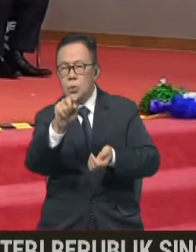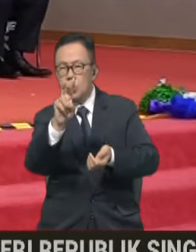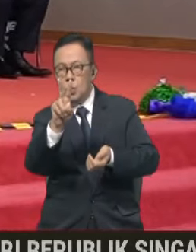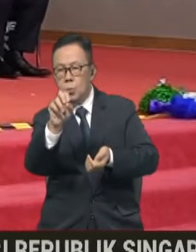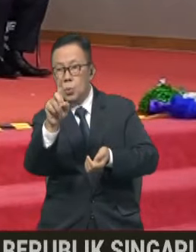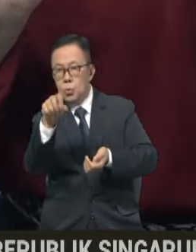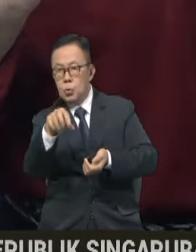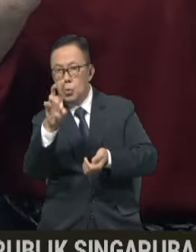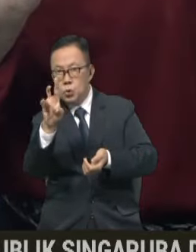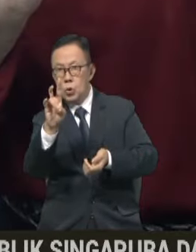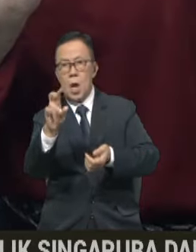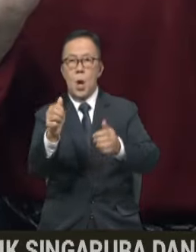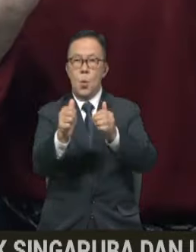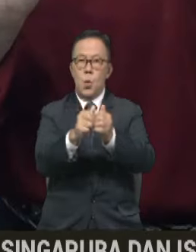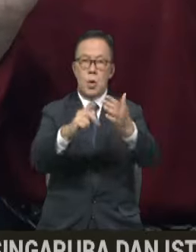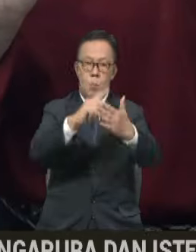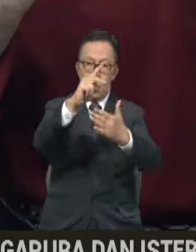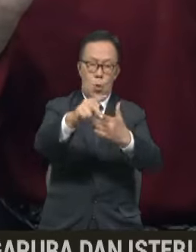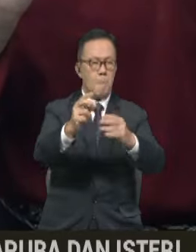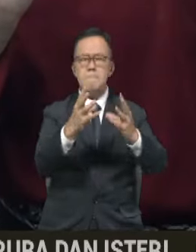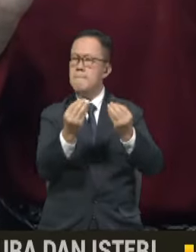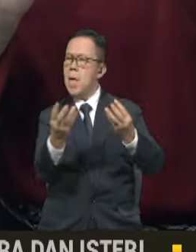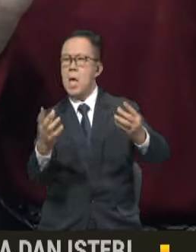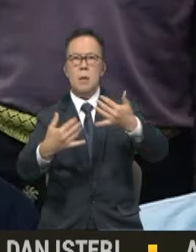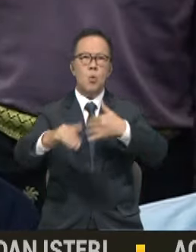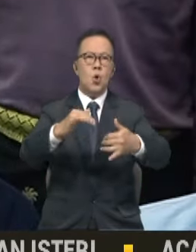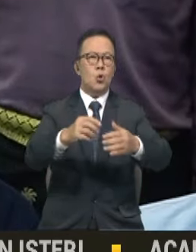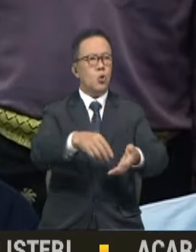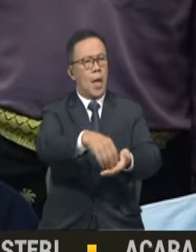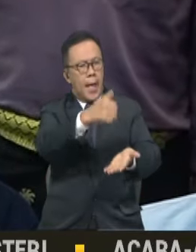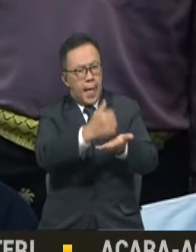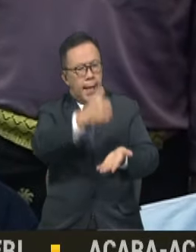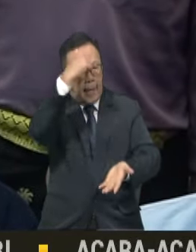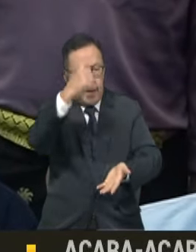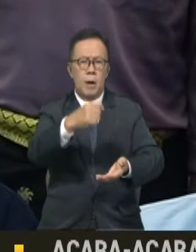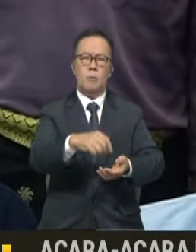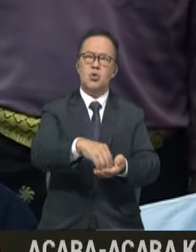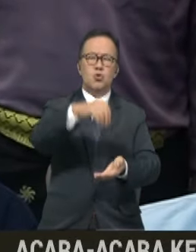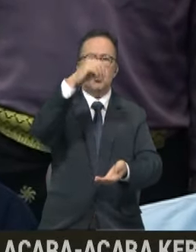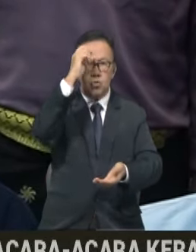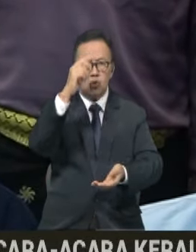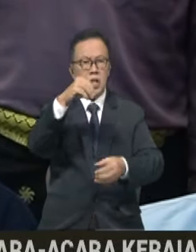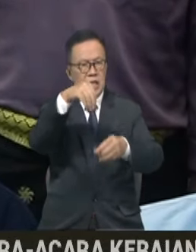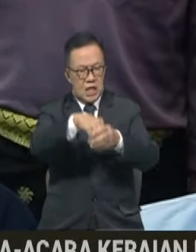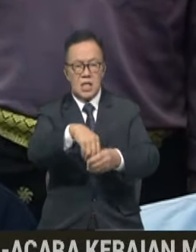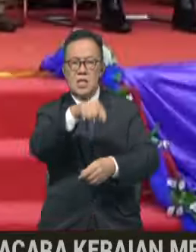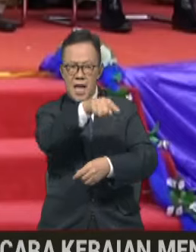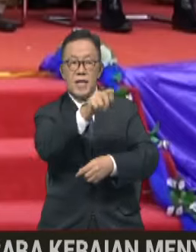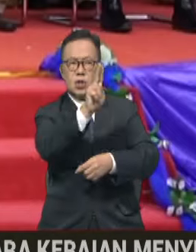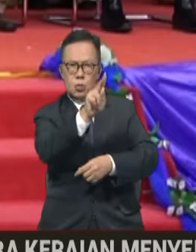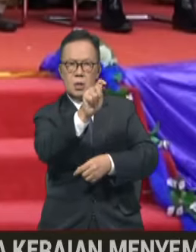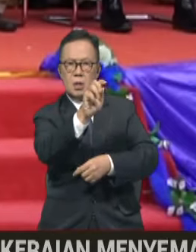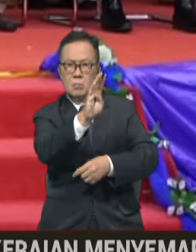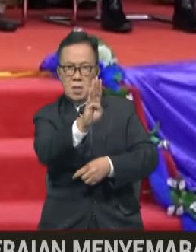ini. Pengisian program, beberapa aktiviti bagi membantu para pelajar memahami kehidupan di universiti,